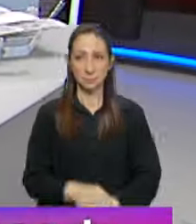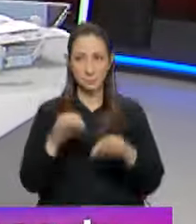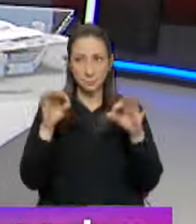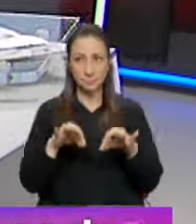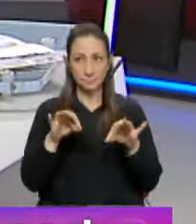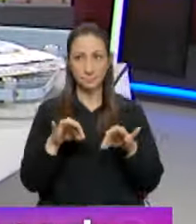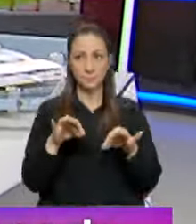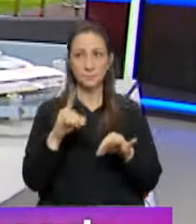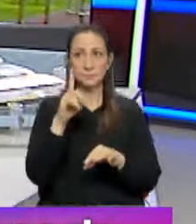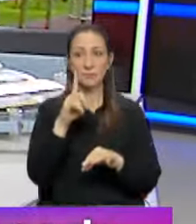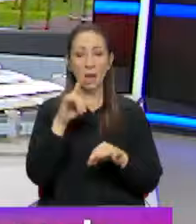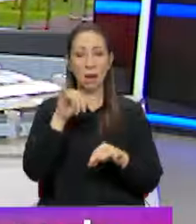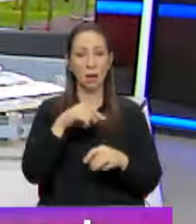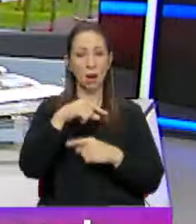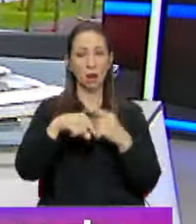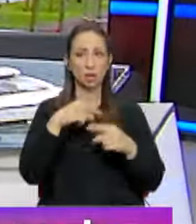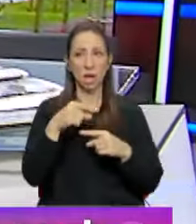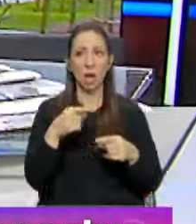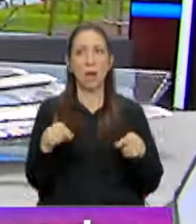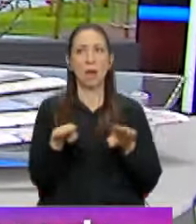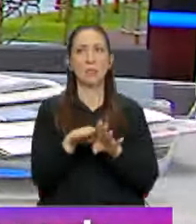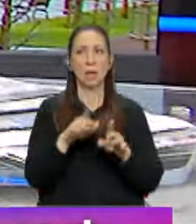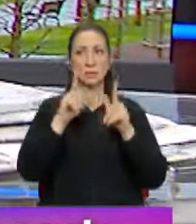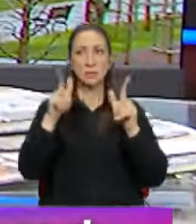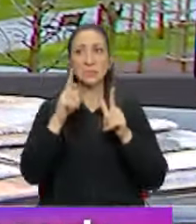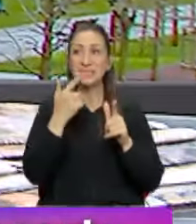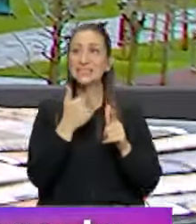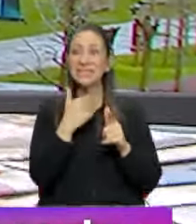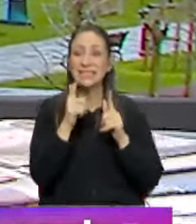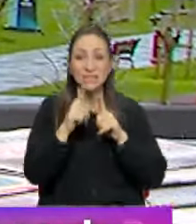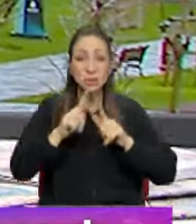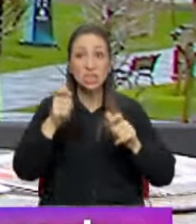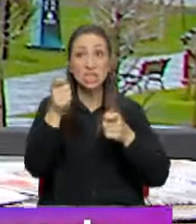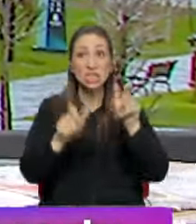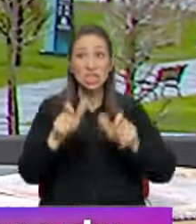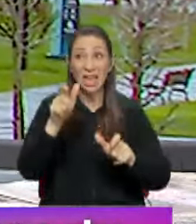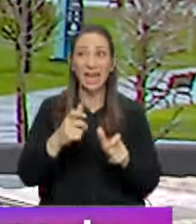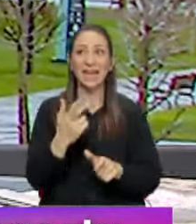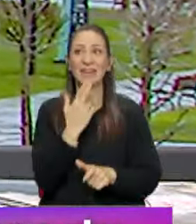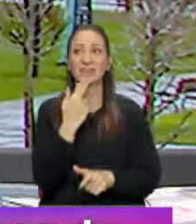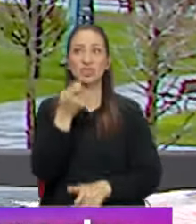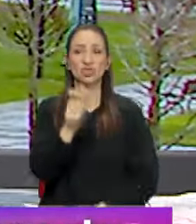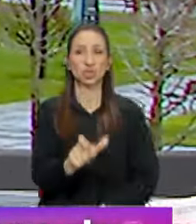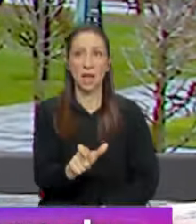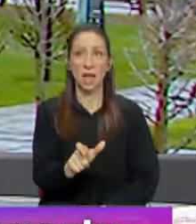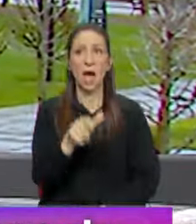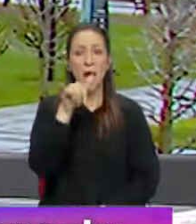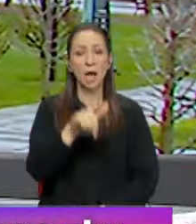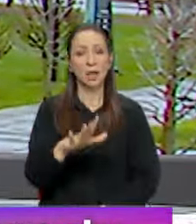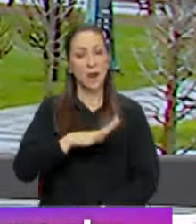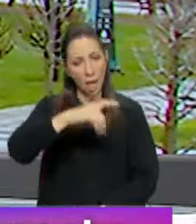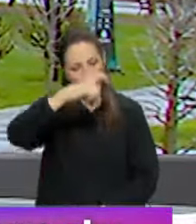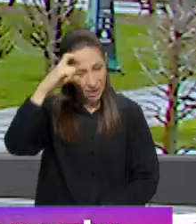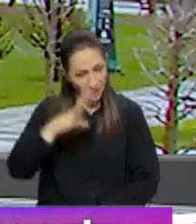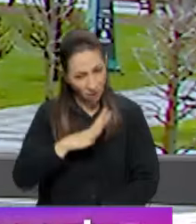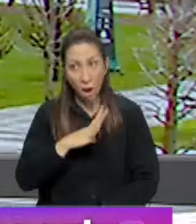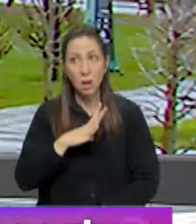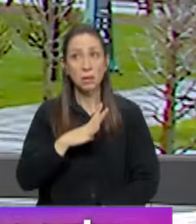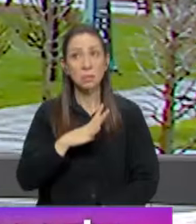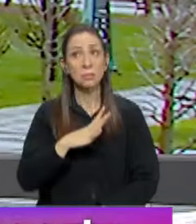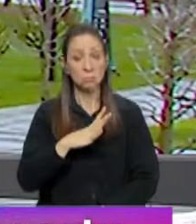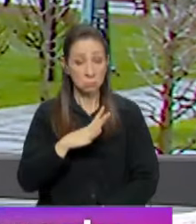Şimdi bir hak arayışı, adalet çağrısı, seslerini duyurmaya çalışan işçiler, kadın işçiler. Hakları var, emekleri var, alın terleri